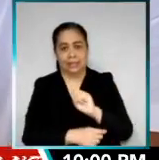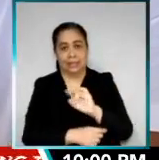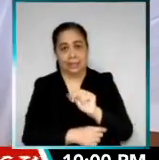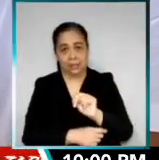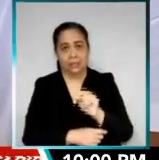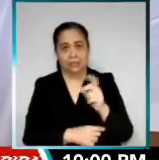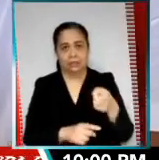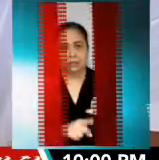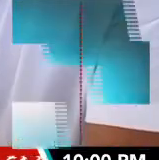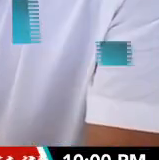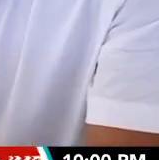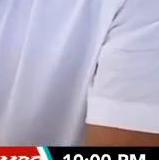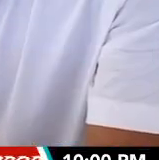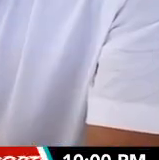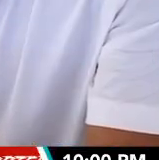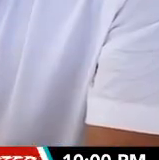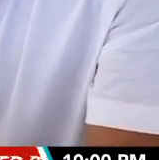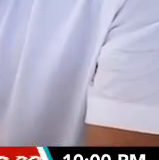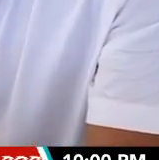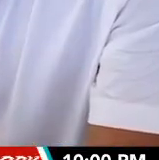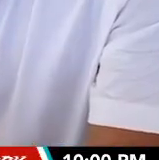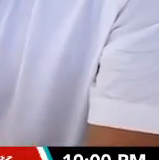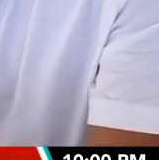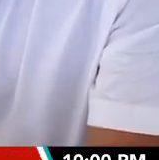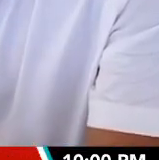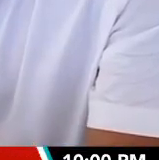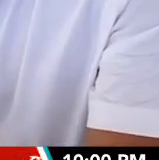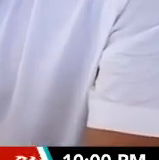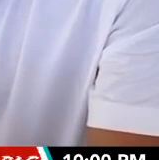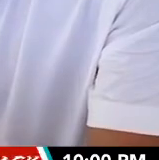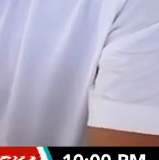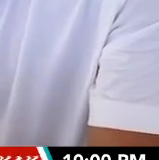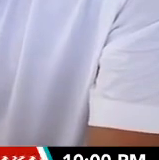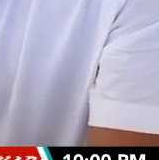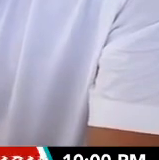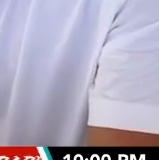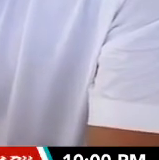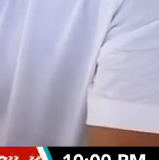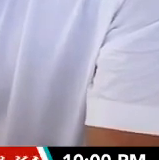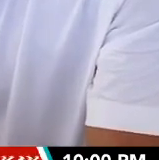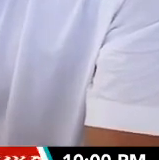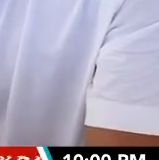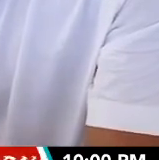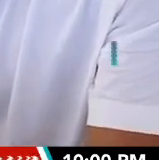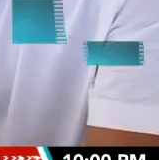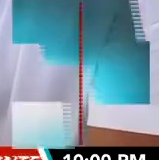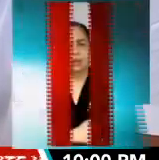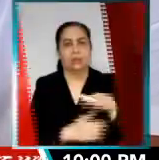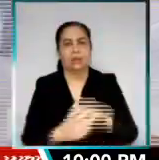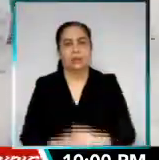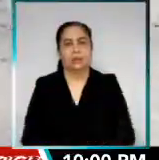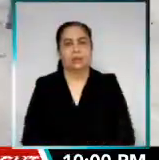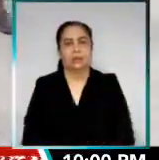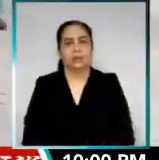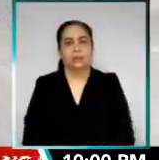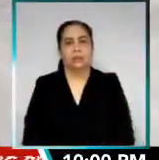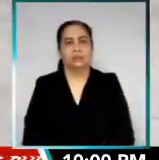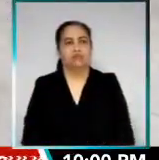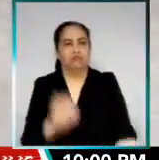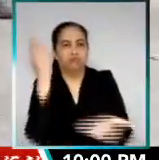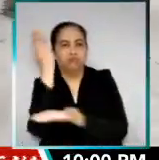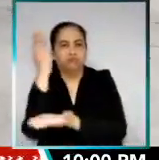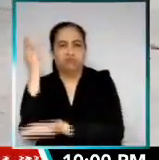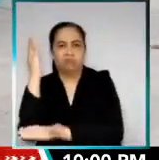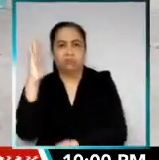yung pangulipta ng mga halamang gubat, pinapulipatra o pangumutol ng kahoy. Tinining po kami